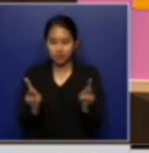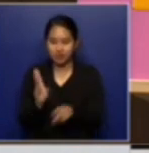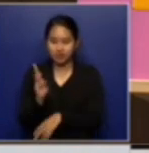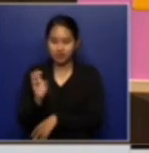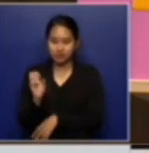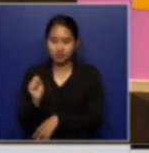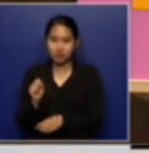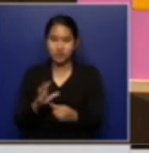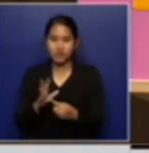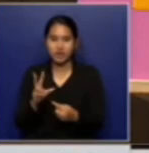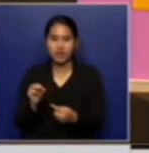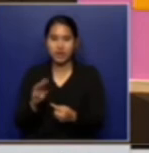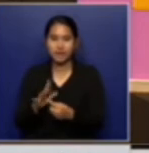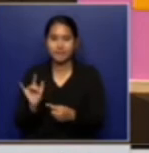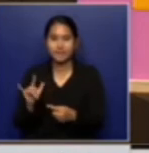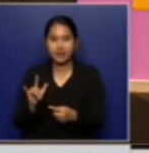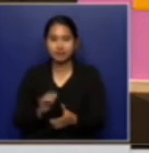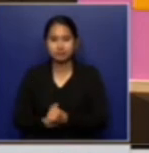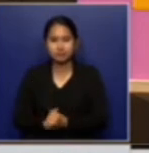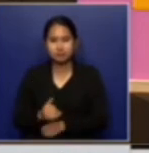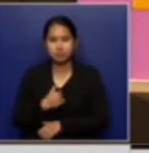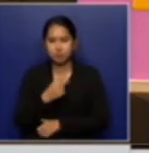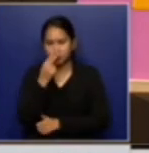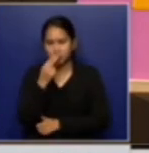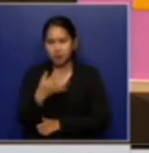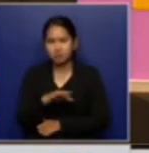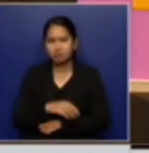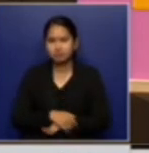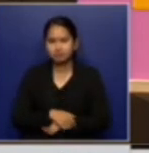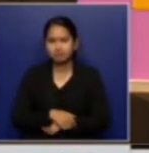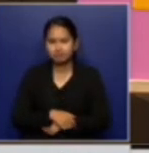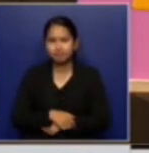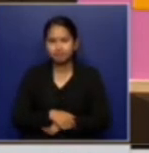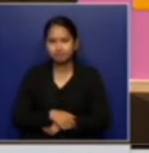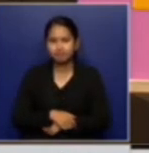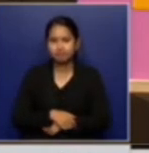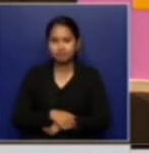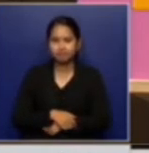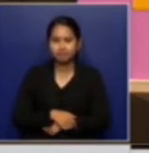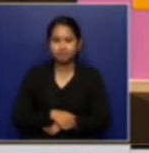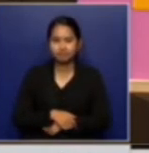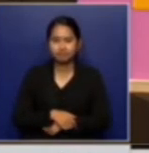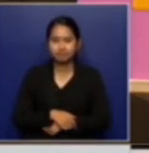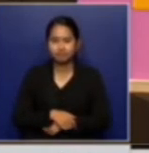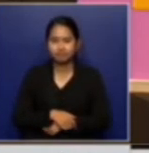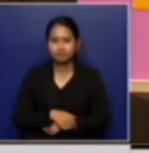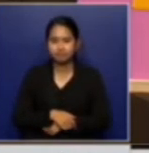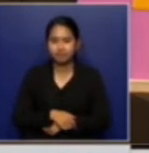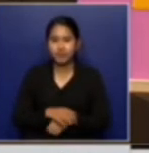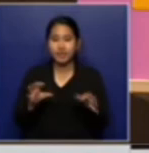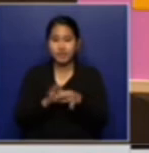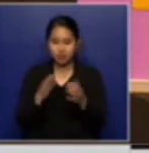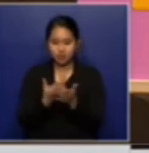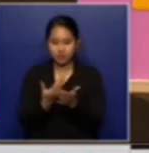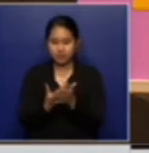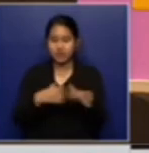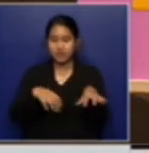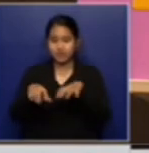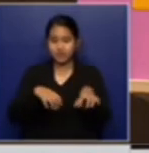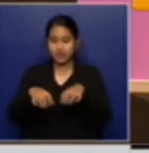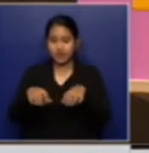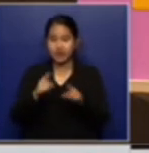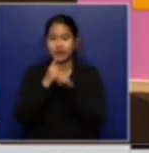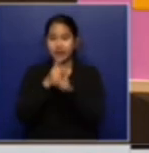ญเนี่ยผมมองแล้วเนี่ยช่วงที่มีการจัดงบประมาณตามพระราชก